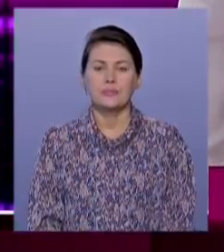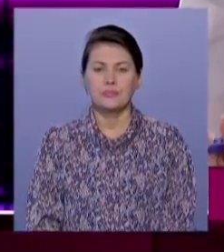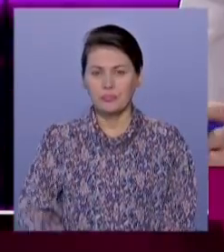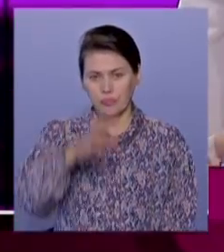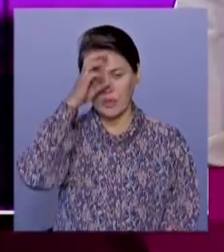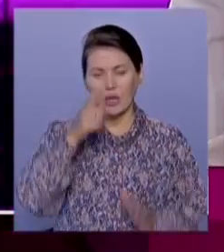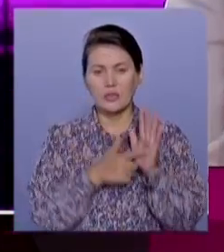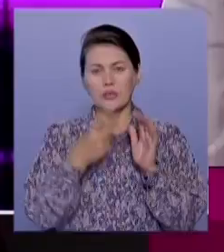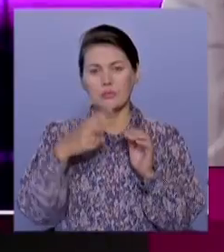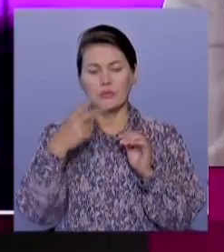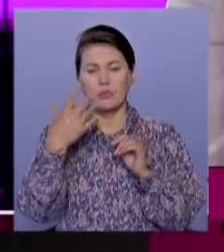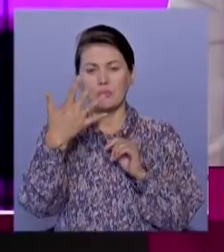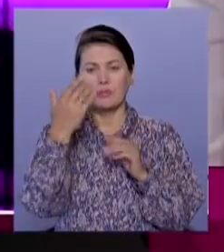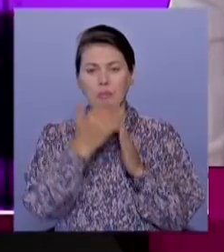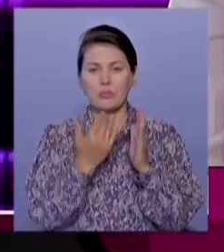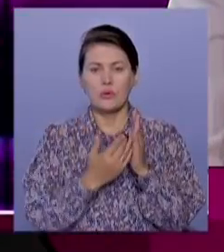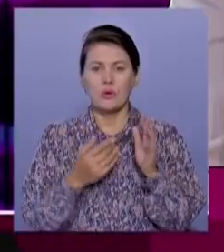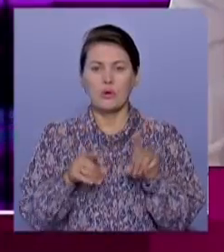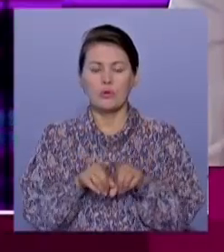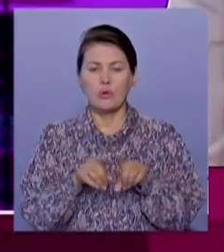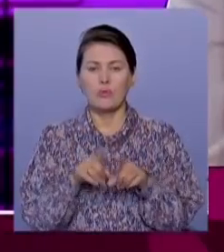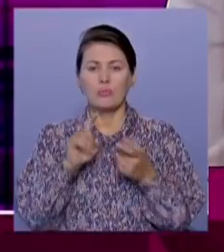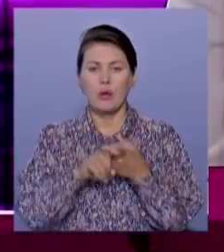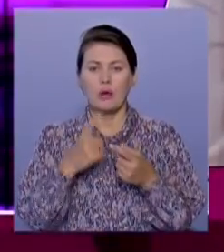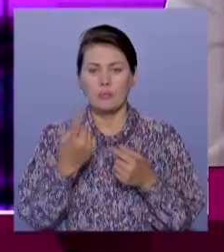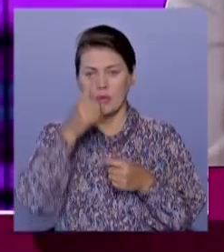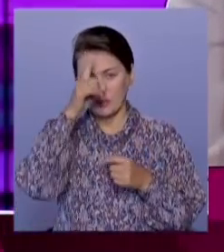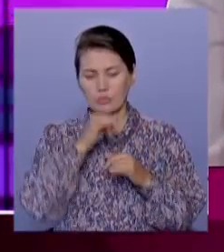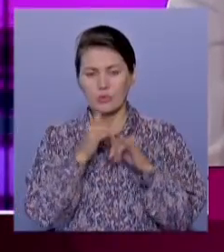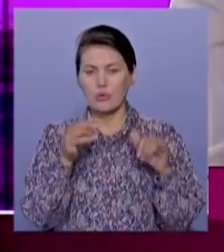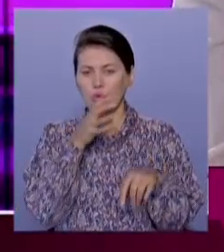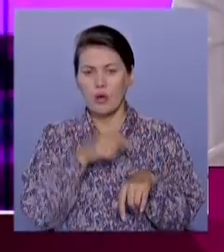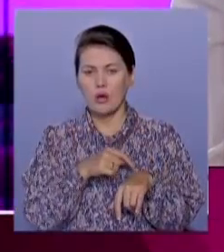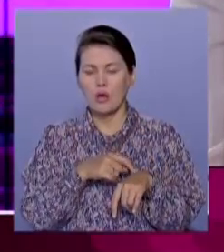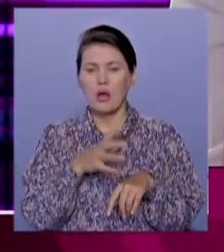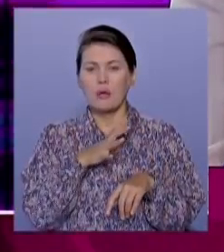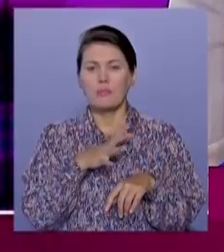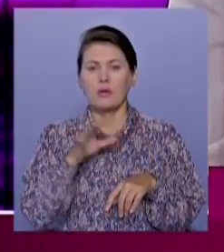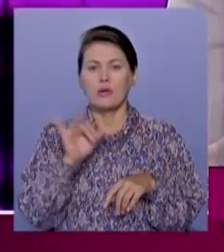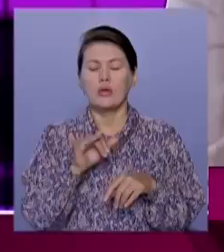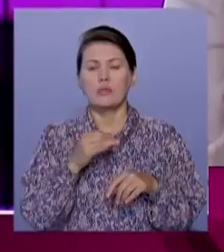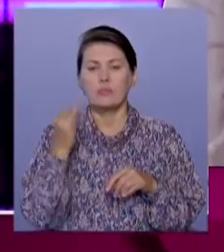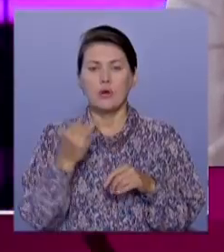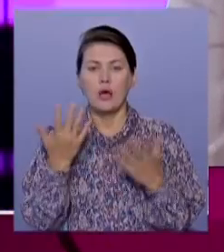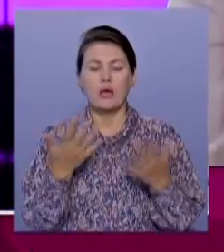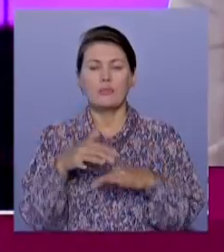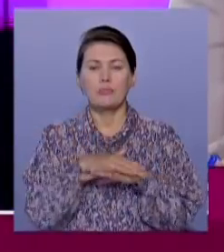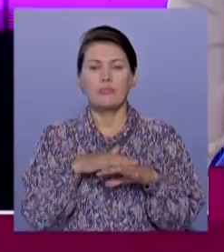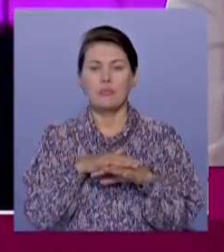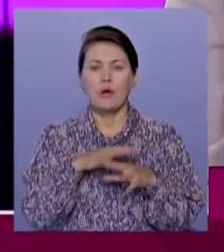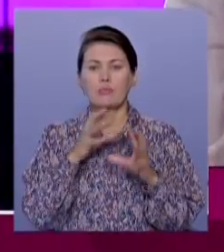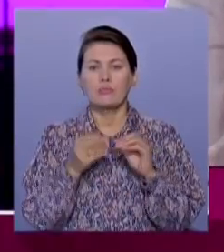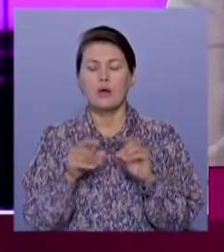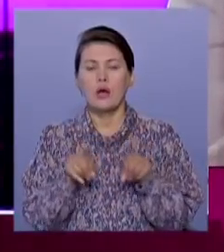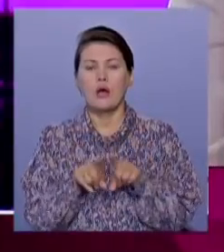Мемлекеттік 7-20-25 бағдарламасы бойынша бір айдан астам уақыттың ішінде қараша халықтың қызығушылығы қандай? Баспанаға өтініш